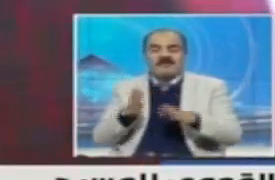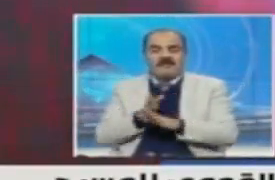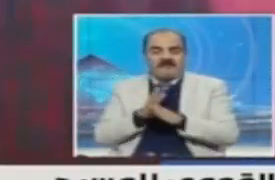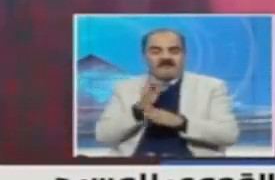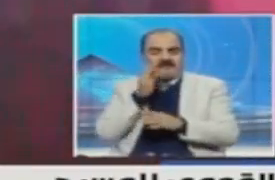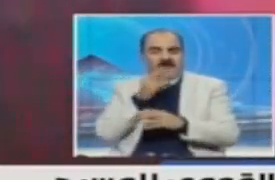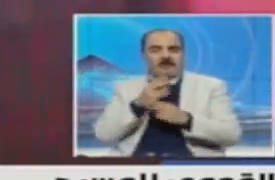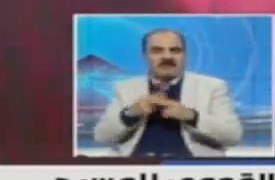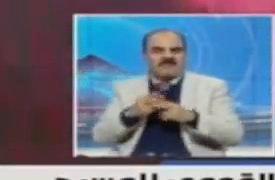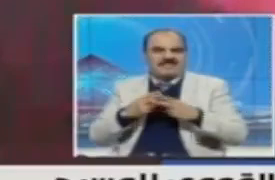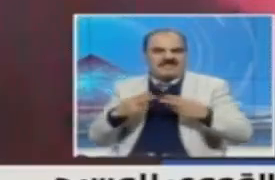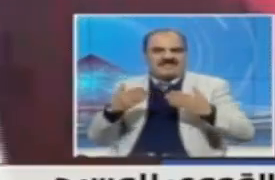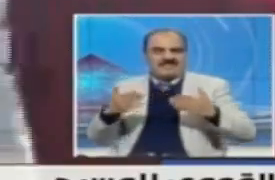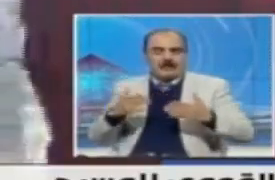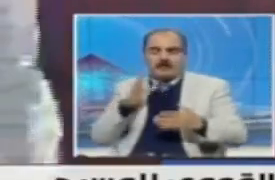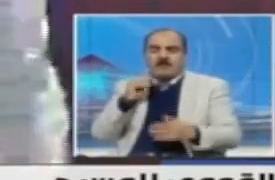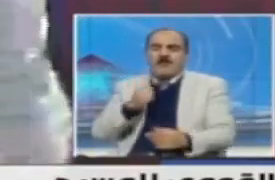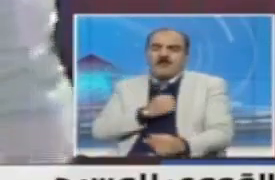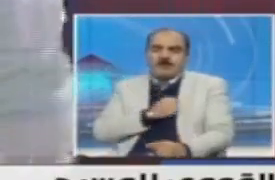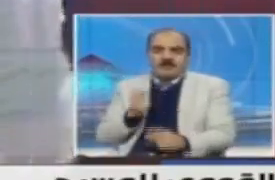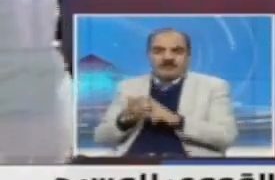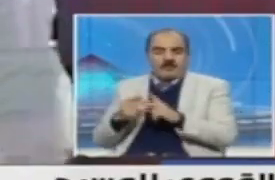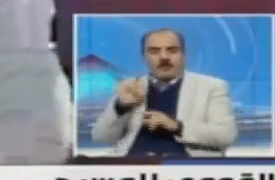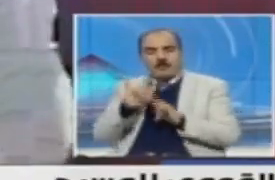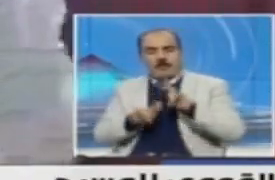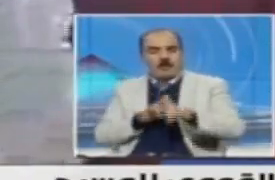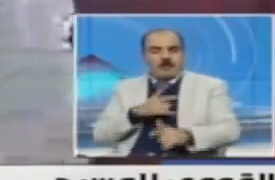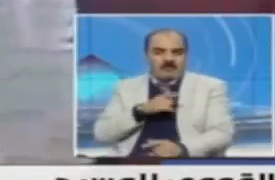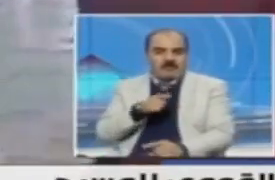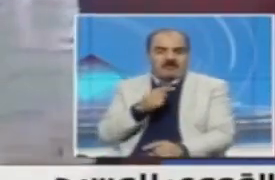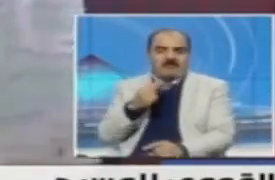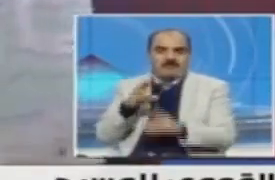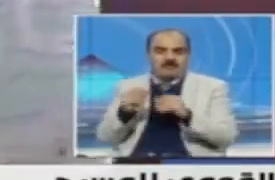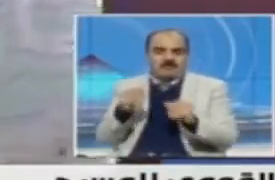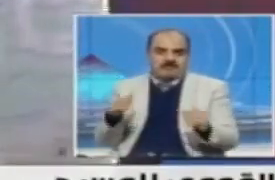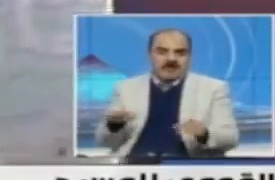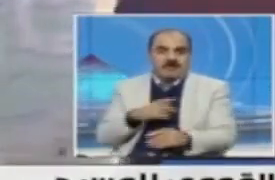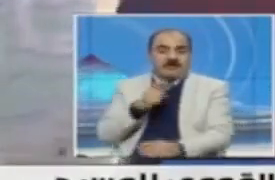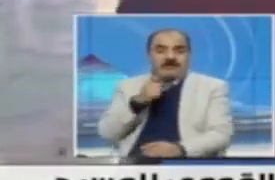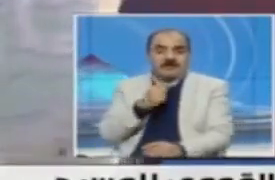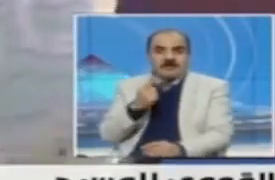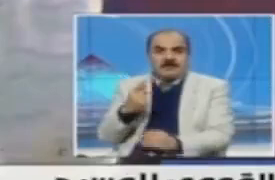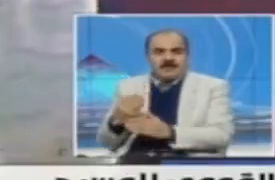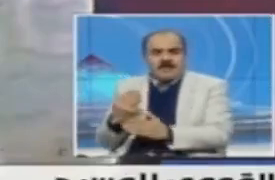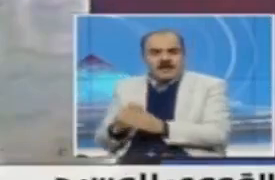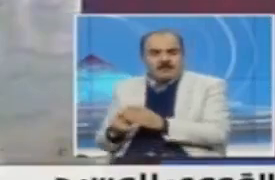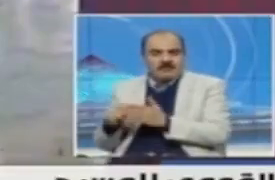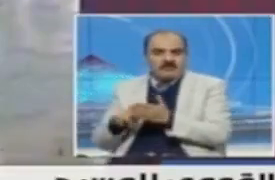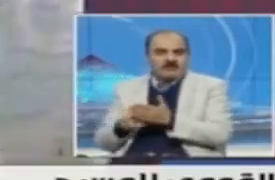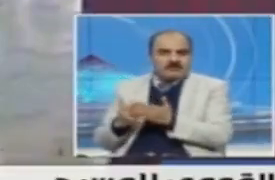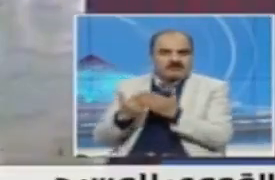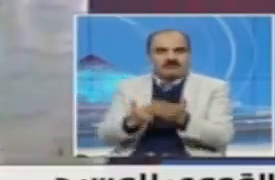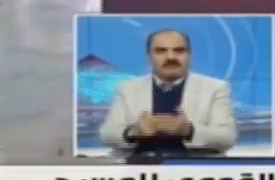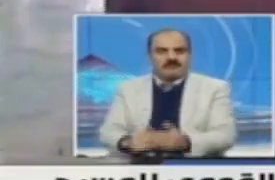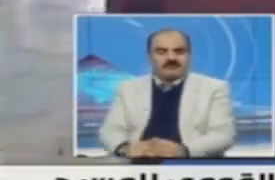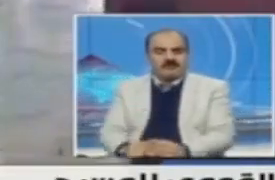والعديد من الاعمال ومحبوب جدا من كل يعني ابناء الوطن العربي. لو قلتيلي انتوا قدمتوا ايه